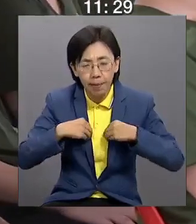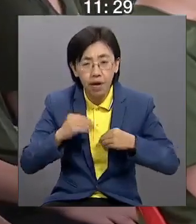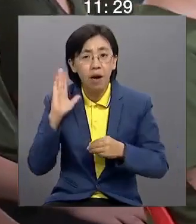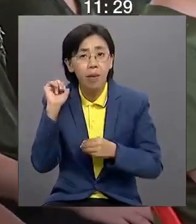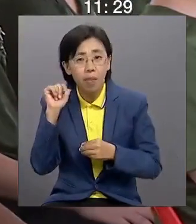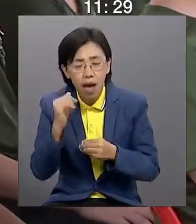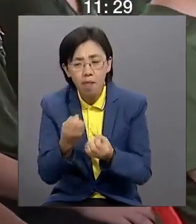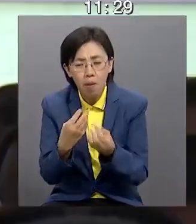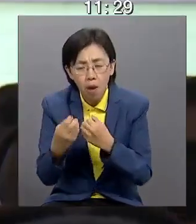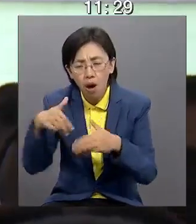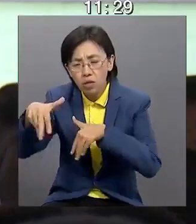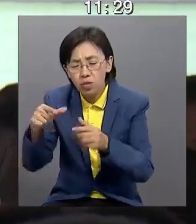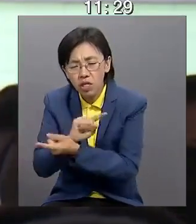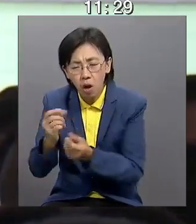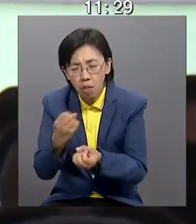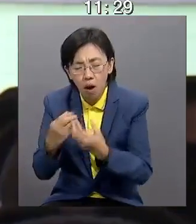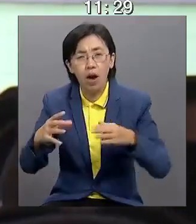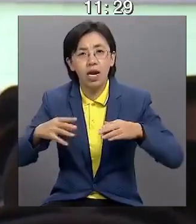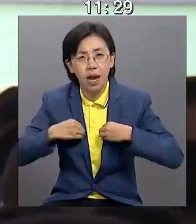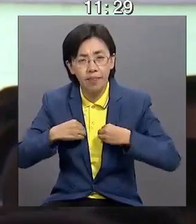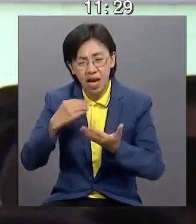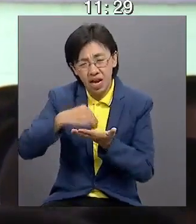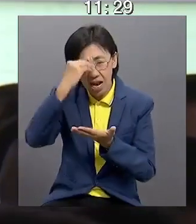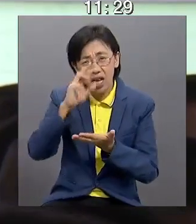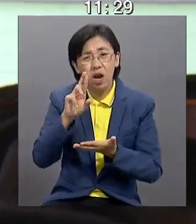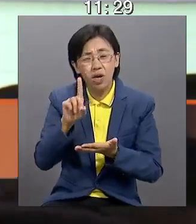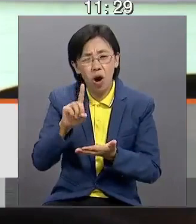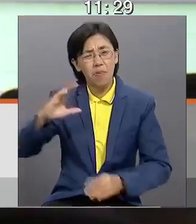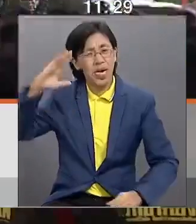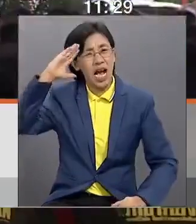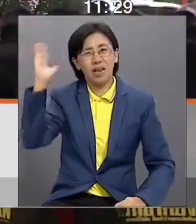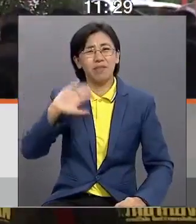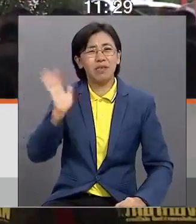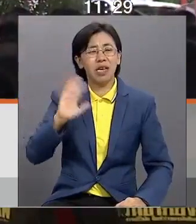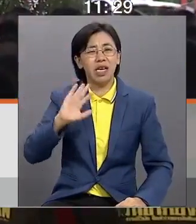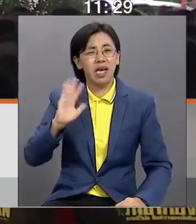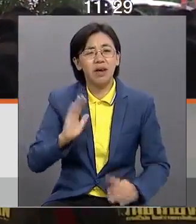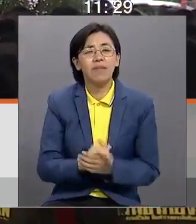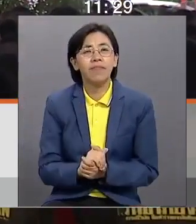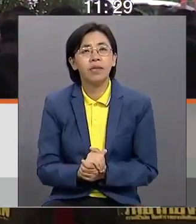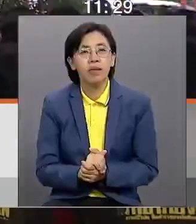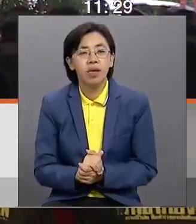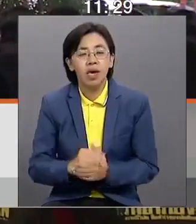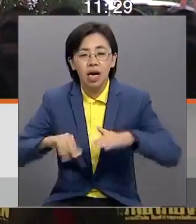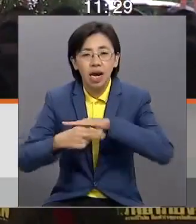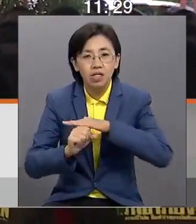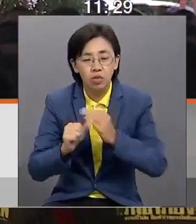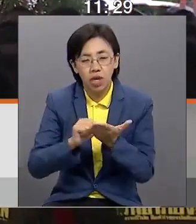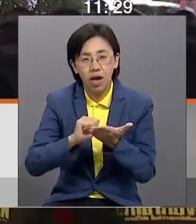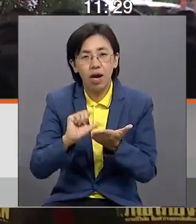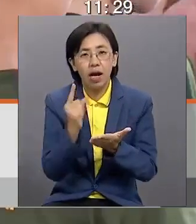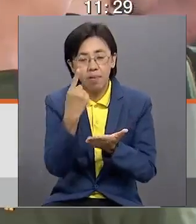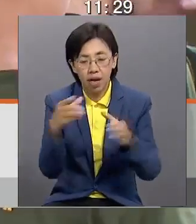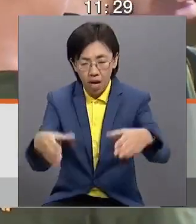แสสังคมเนื่องจากนักศึกษาวิชาทหารไม่ใช่ทหารประจำการและยังสอดคล้องกับการปรับปรุงหลักสูตรใหม่ที่เน้น